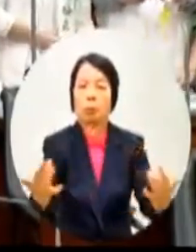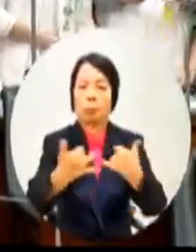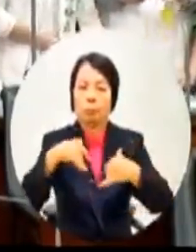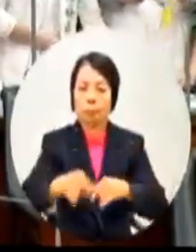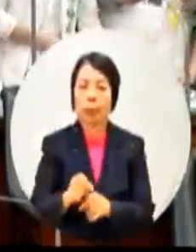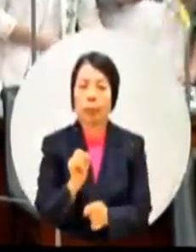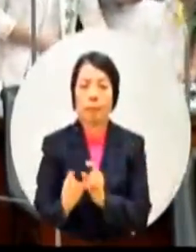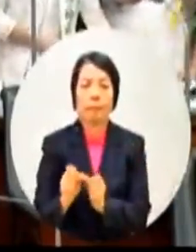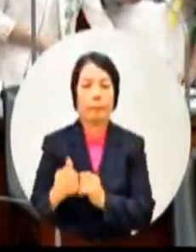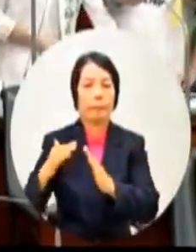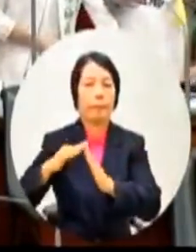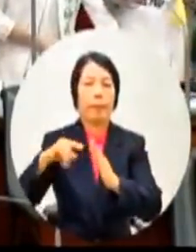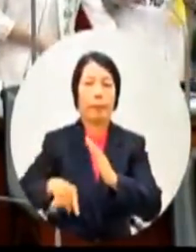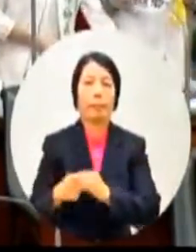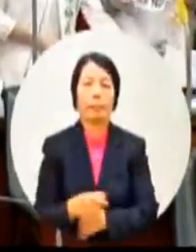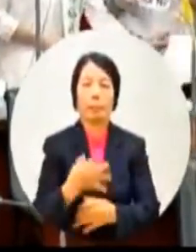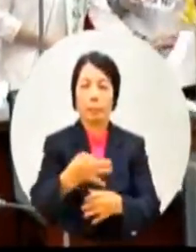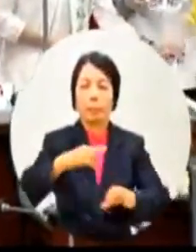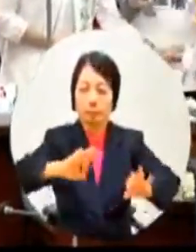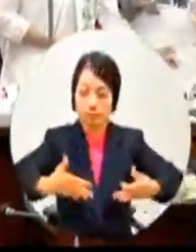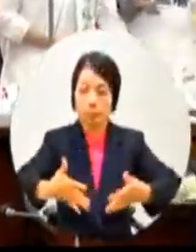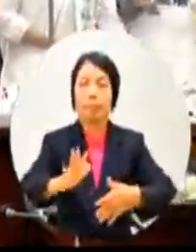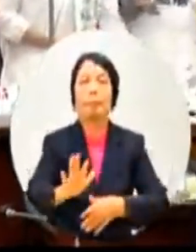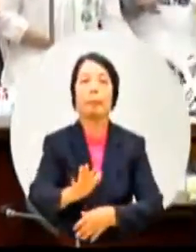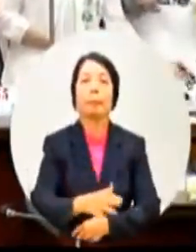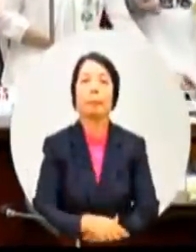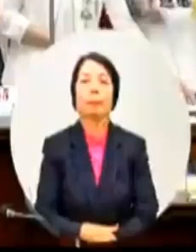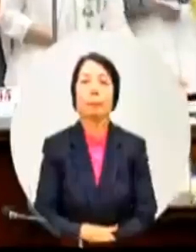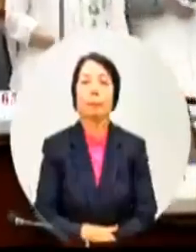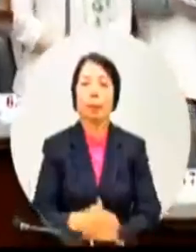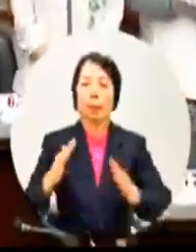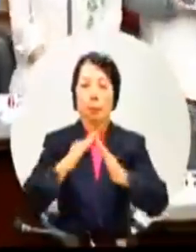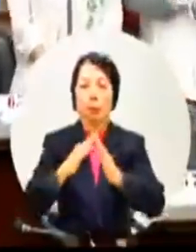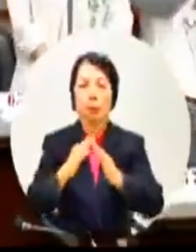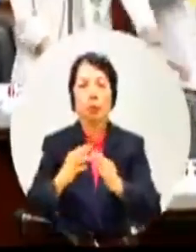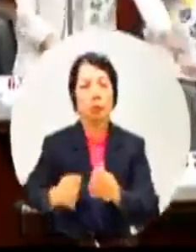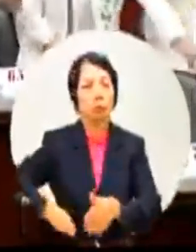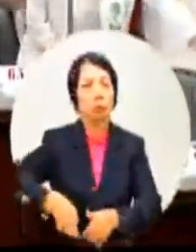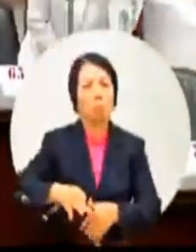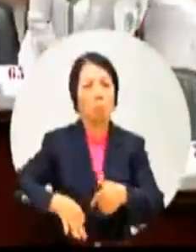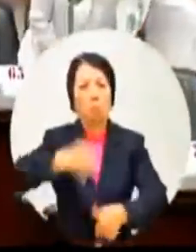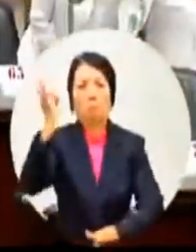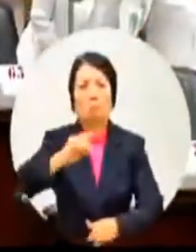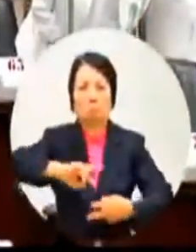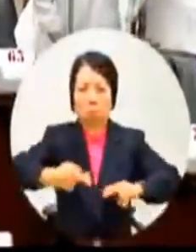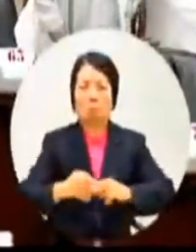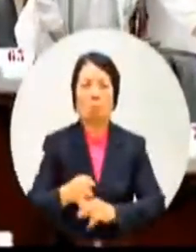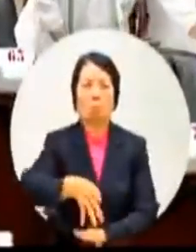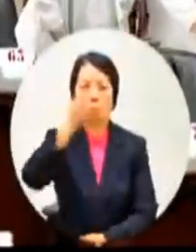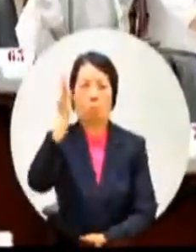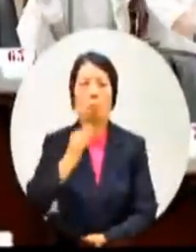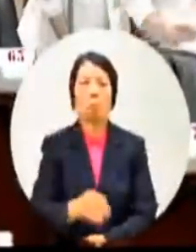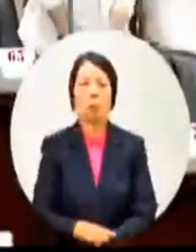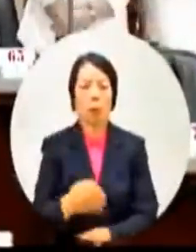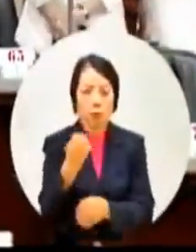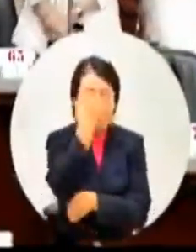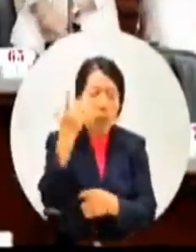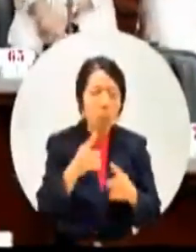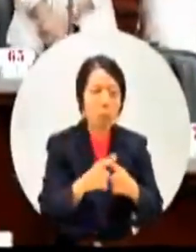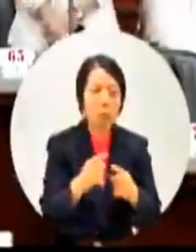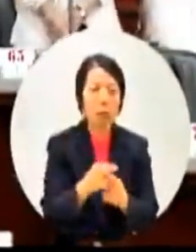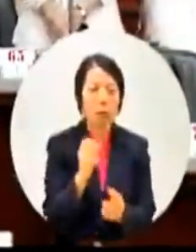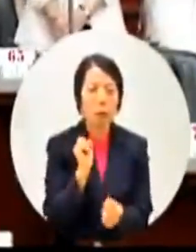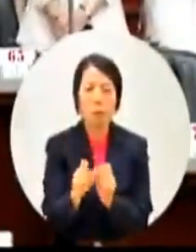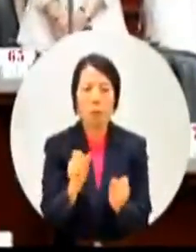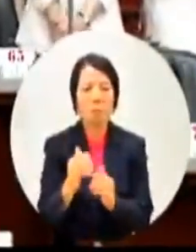了，房子变贵了。青年人买不起房子了。你今天的